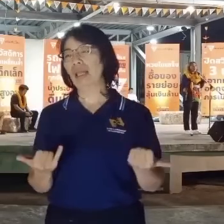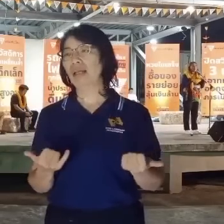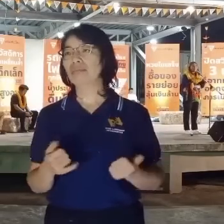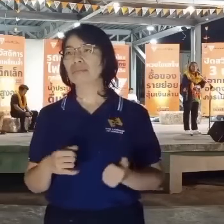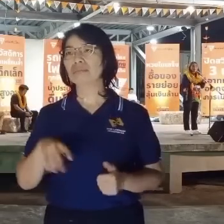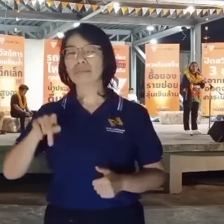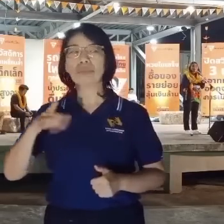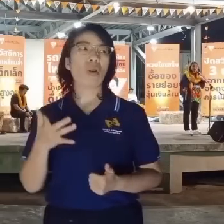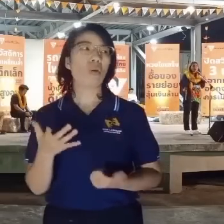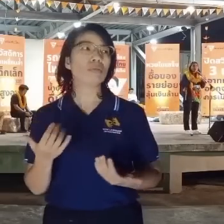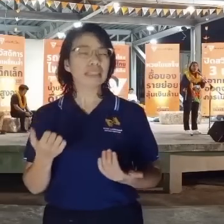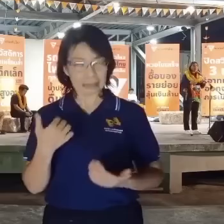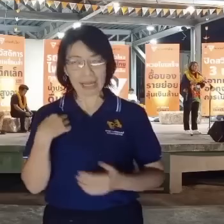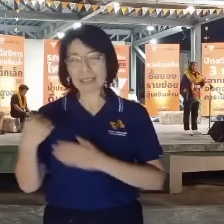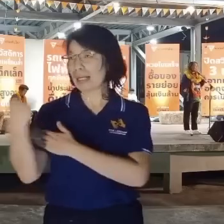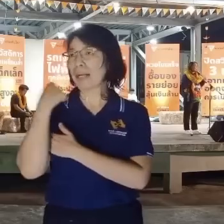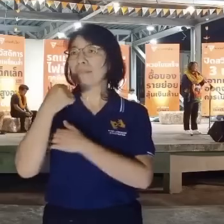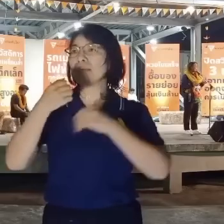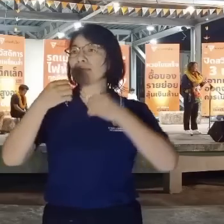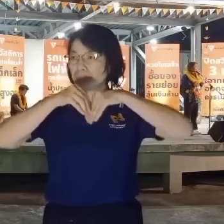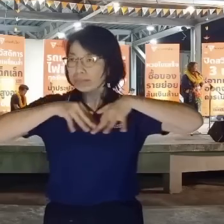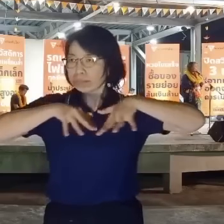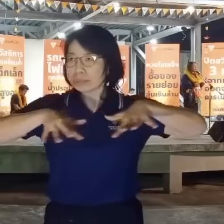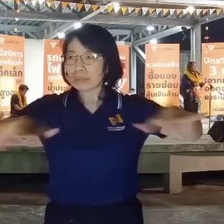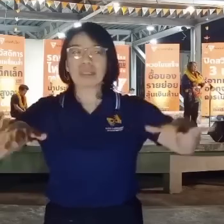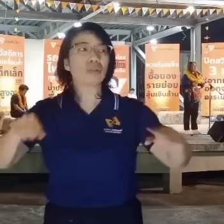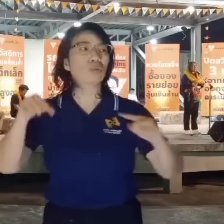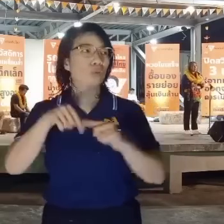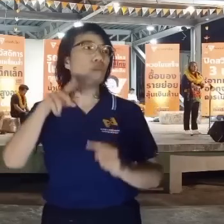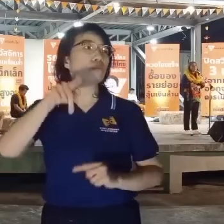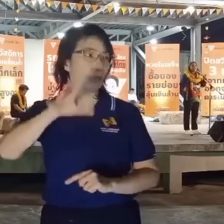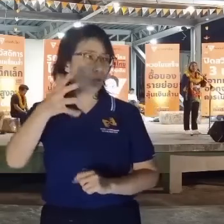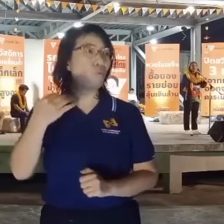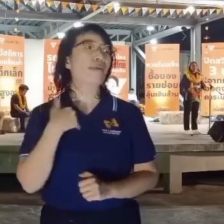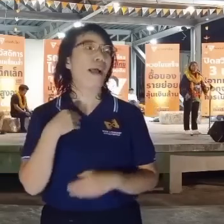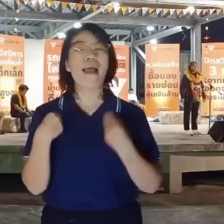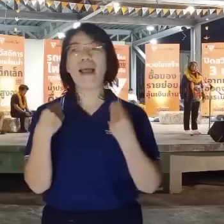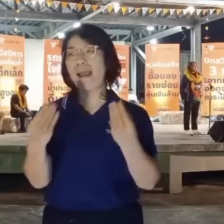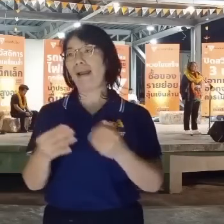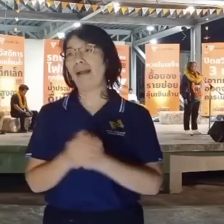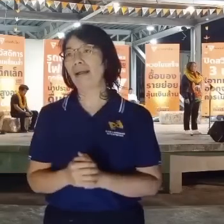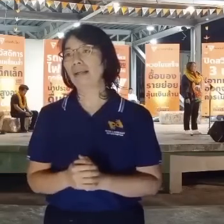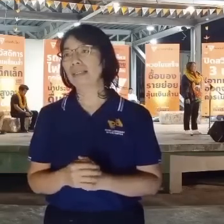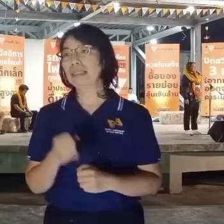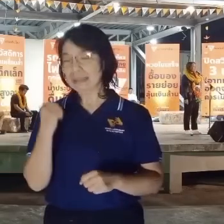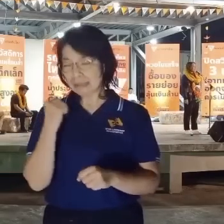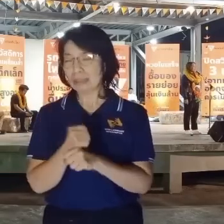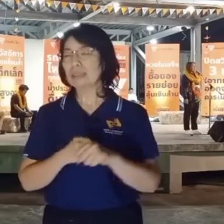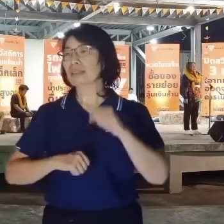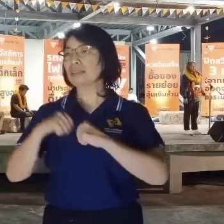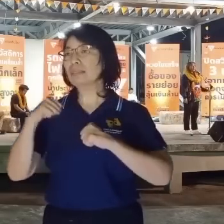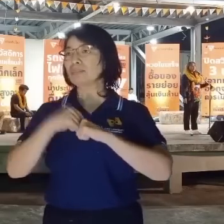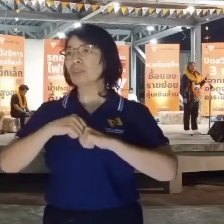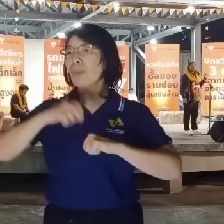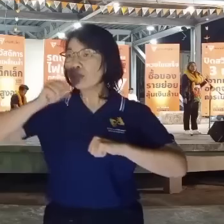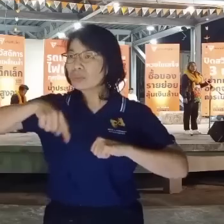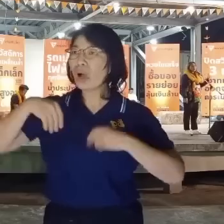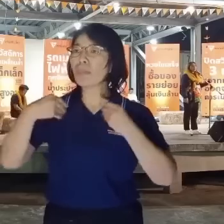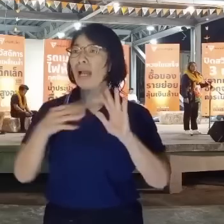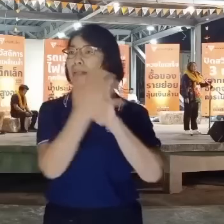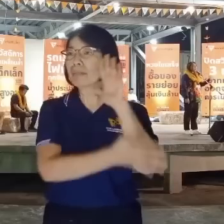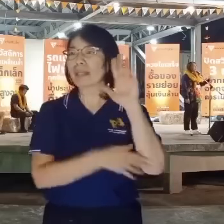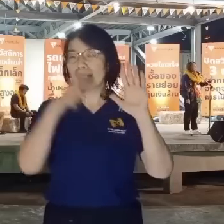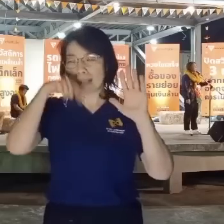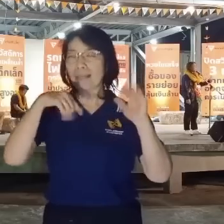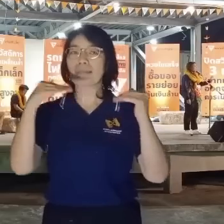ต่เรายังจำเป็นที่ต้องสร้างงานใหม่ๆให้เกิดขึ้นในประเทศนี้จากการซ่อมประเทศเรามีนโยบายสวั